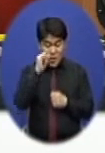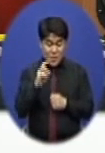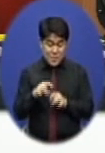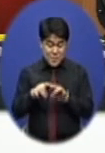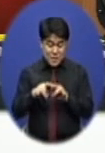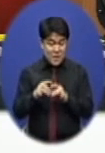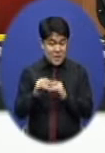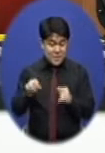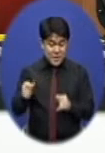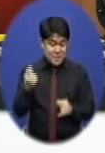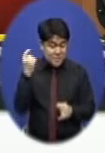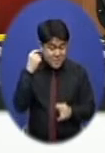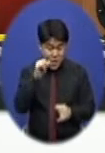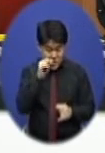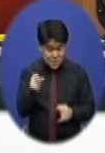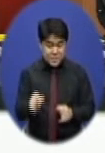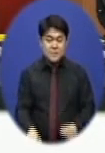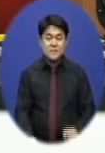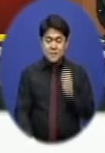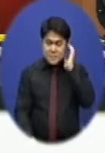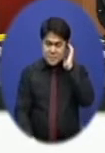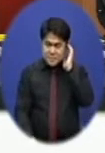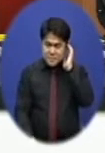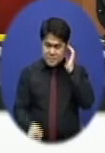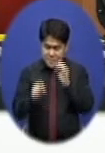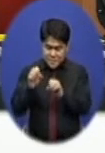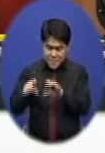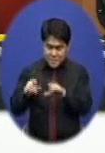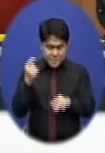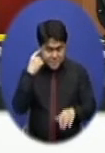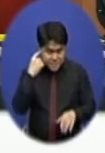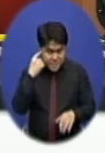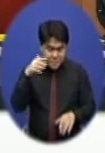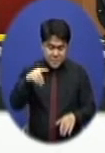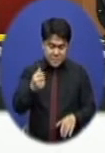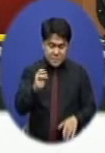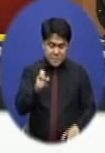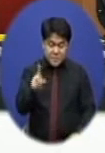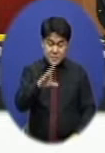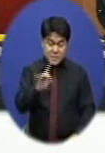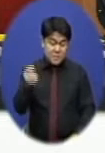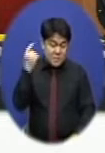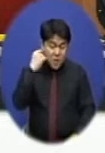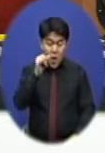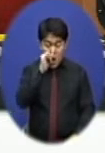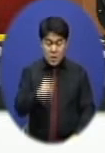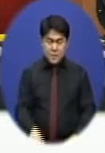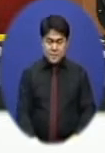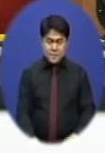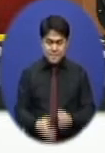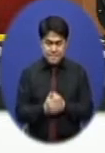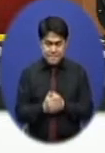자꾸 틀어보면 김차정 모닝쇼가 있어요. 예예예. 예, 예, 예, 거기 예. 틀어보게 되면 이렇게 춘향아가 가끔 나오는데 아~ 거기서